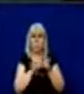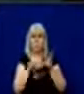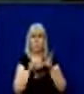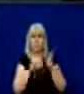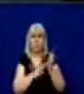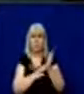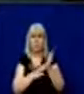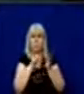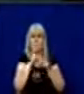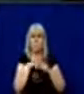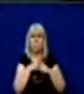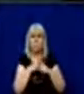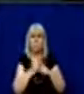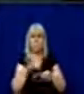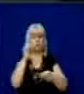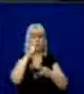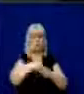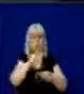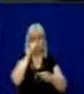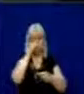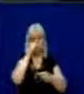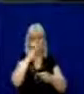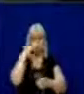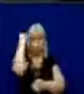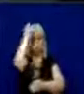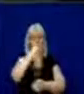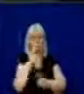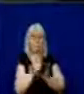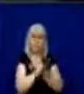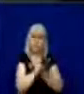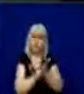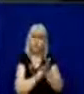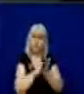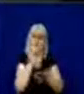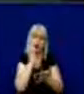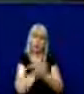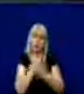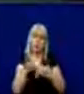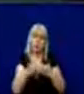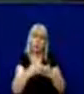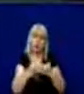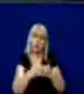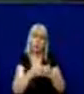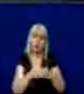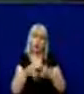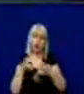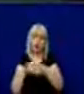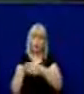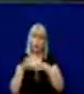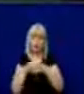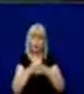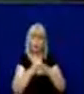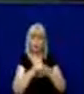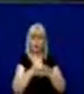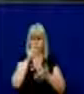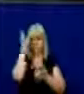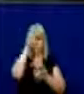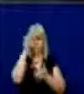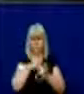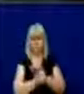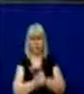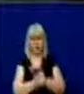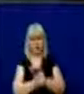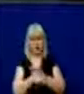hynë në shërbimin policorë të Kosovës, dhe gjatë gjithë kohës a i ka qeni ofërt me struktura të sërbis në veri. Por pas